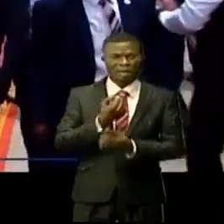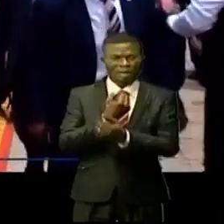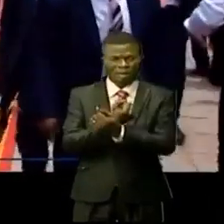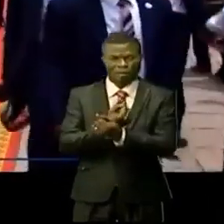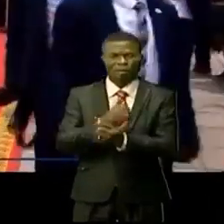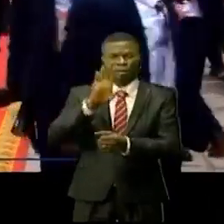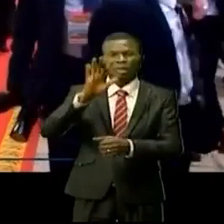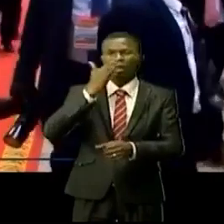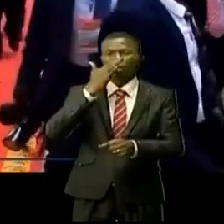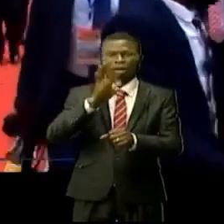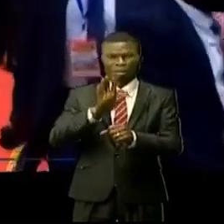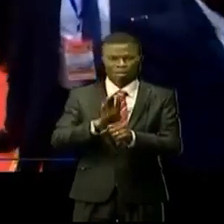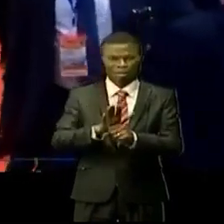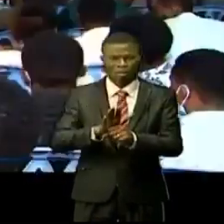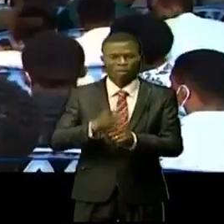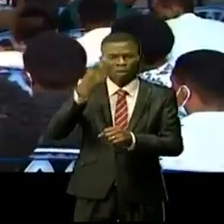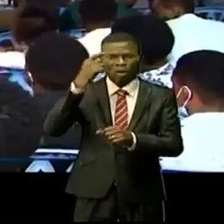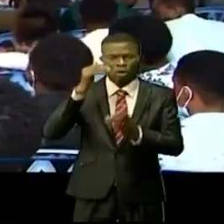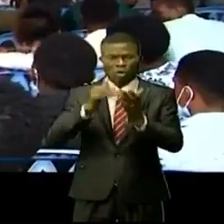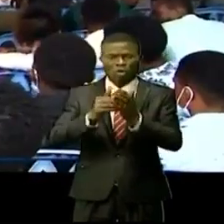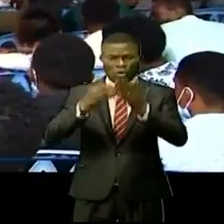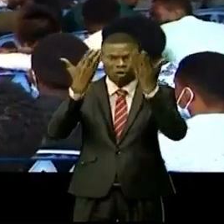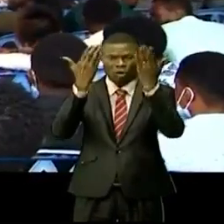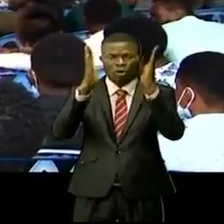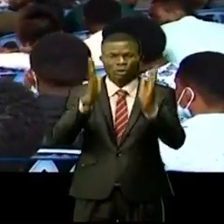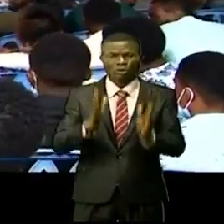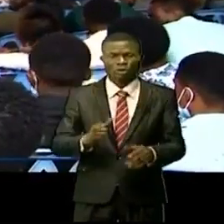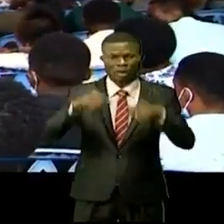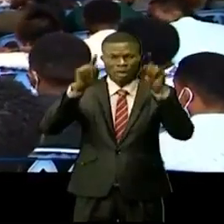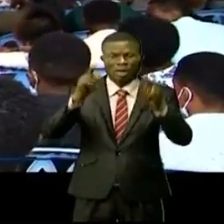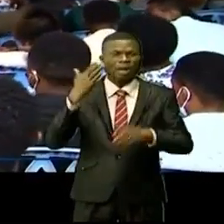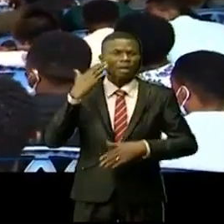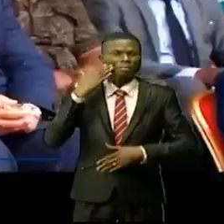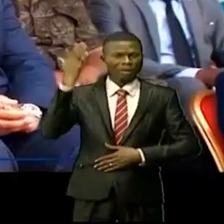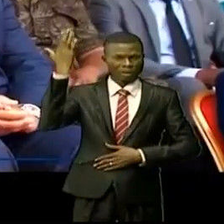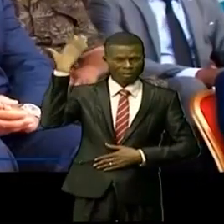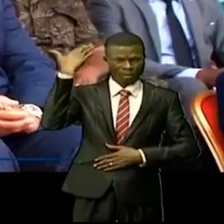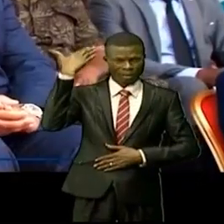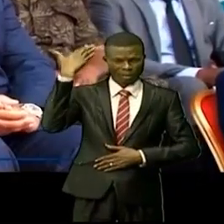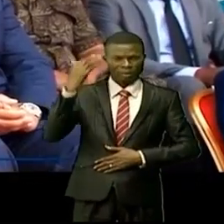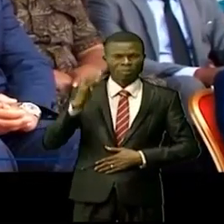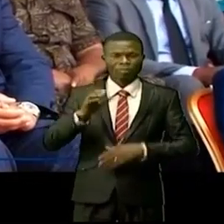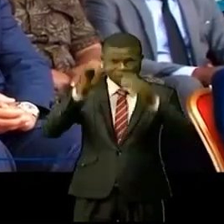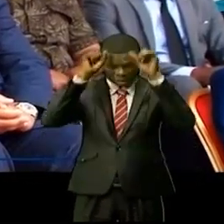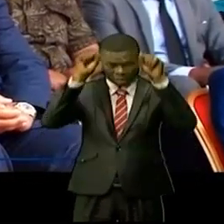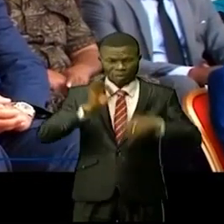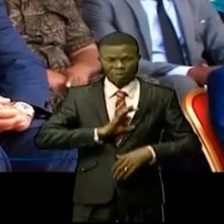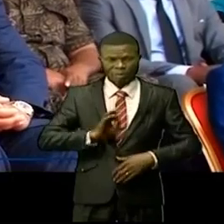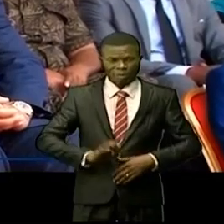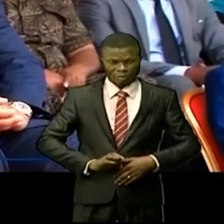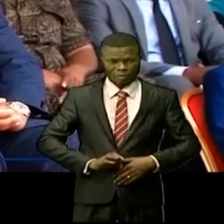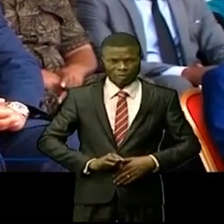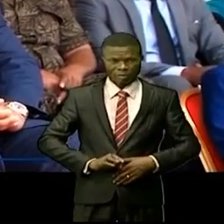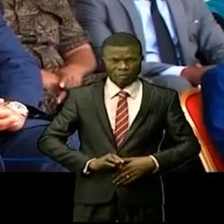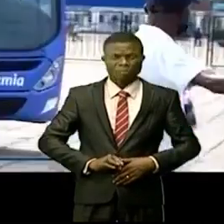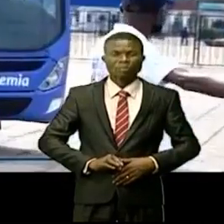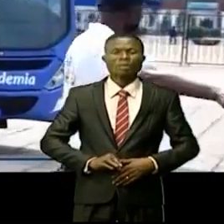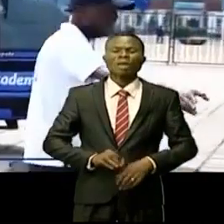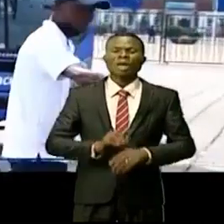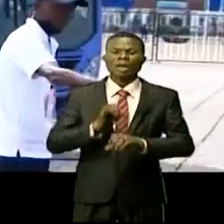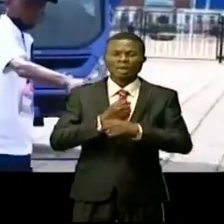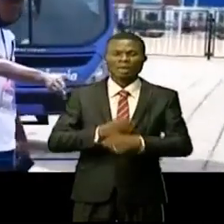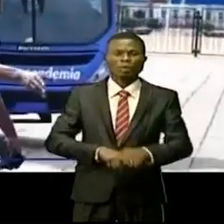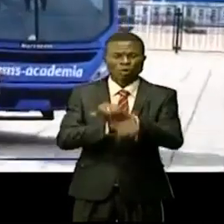promesse faite aux étudiants au mois de mai de l'année dernière. Le chef de l'État a voulu aussi rétablir une vieille tradition